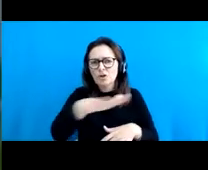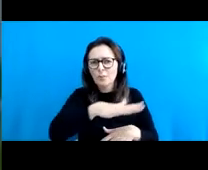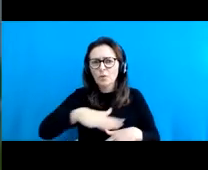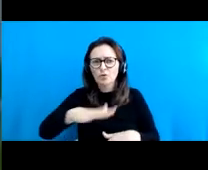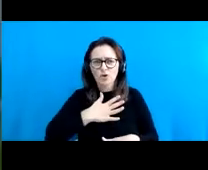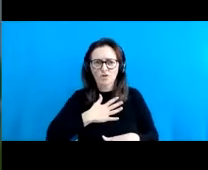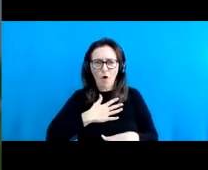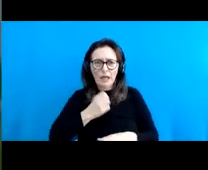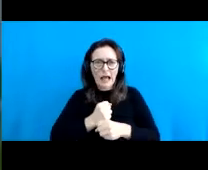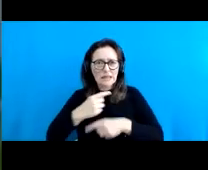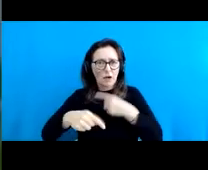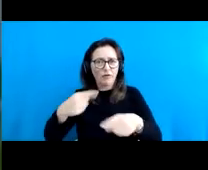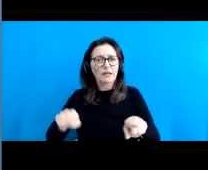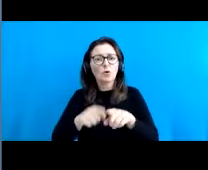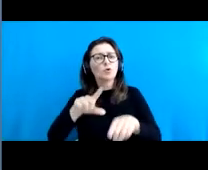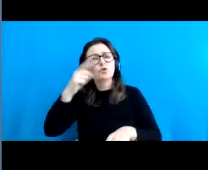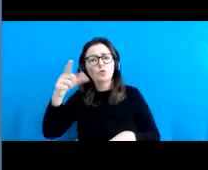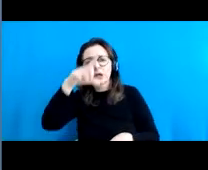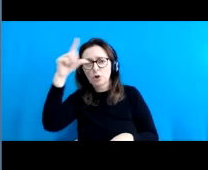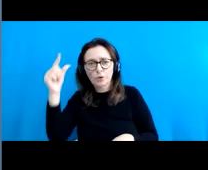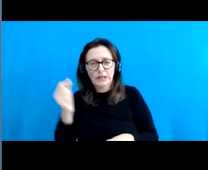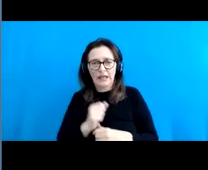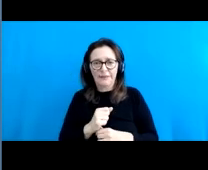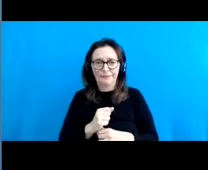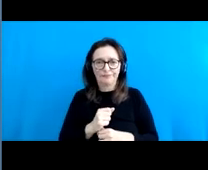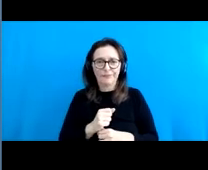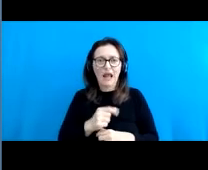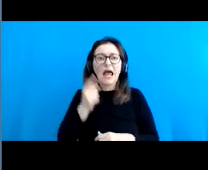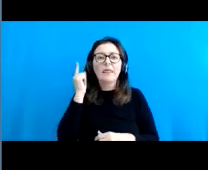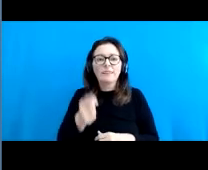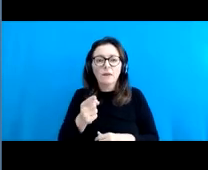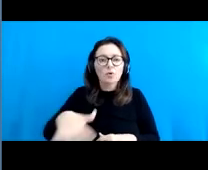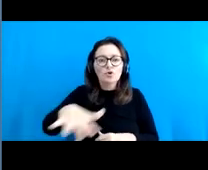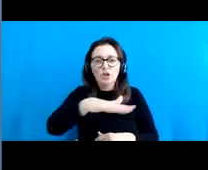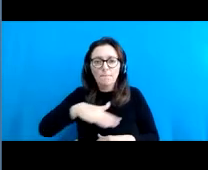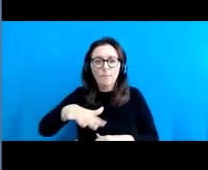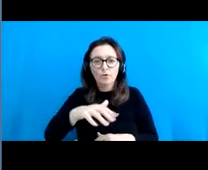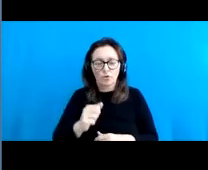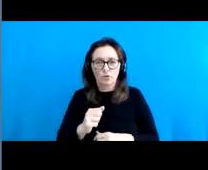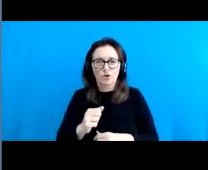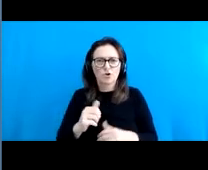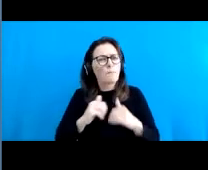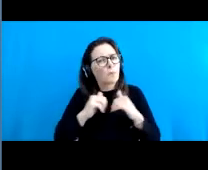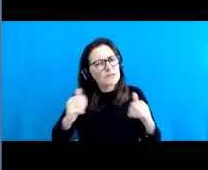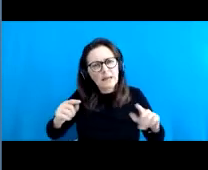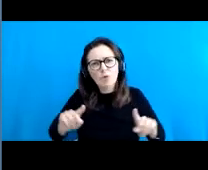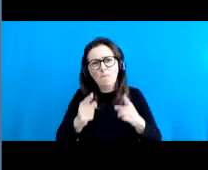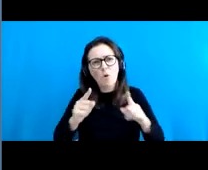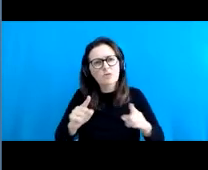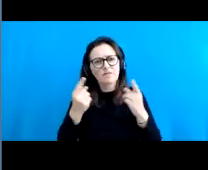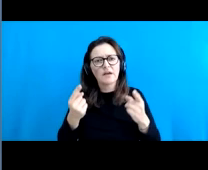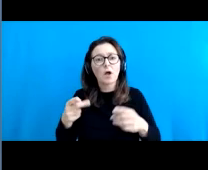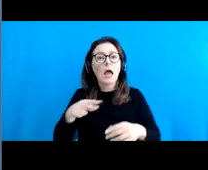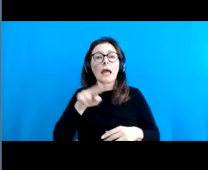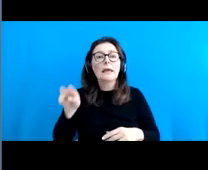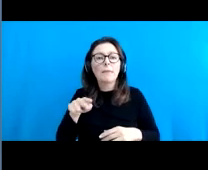delovanja, tako kot vsi ostali ljudje. Na določenih področjih, kjer so posebno motivirani, imajo še posebno